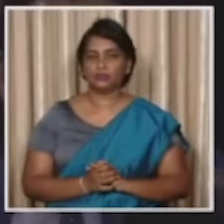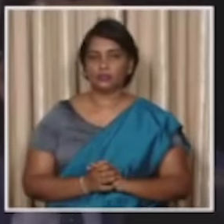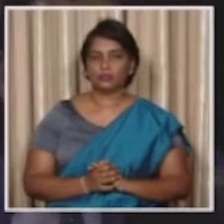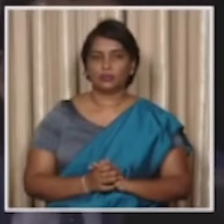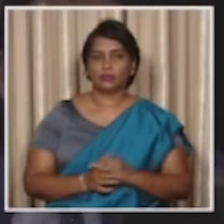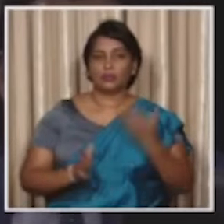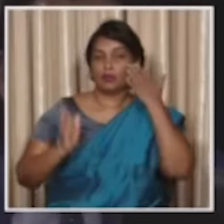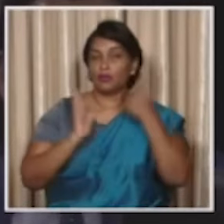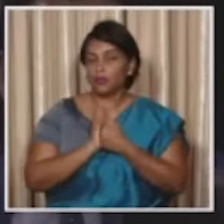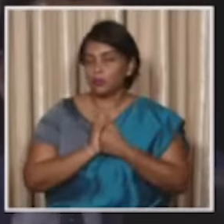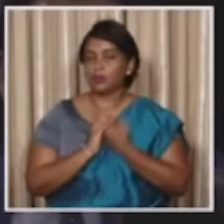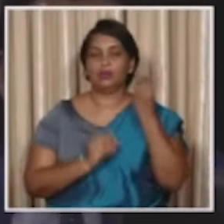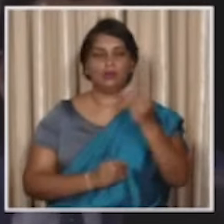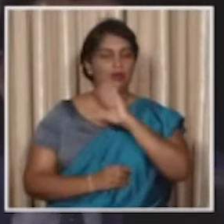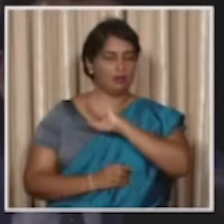කෙලේ ගුණය දක්වන්න ආවේ.